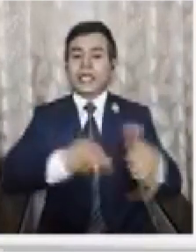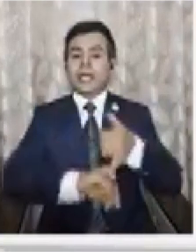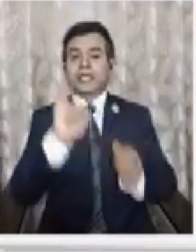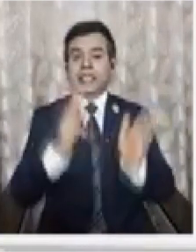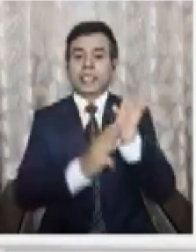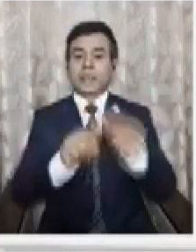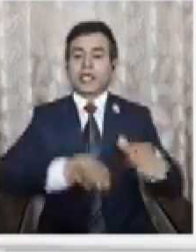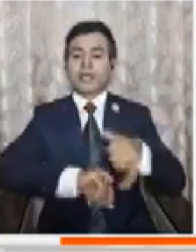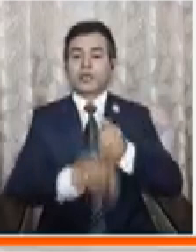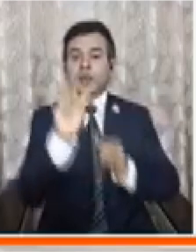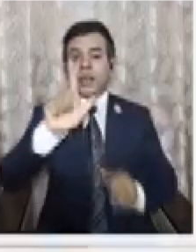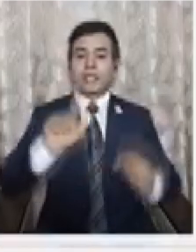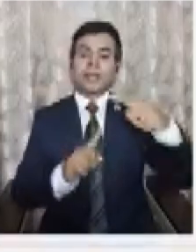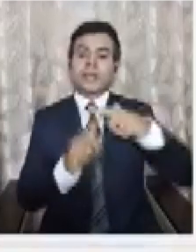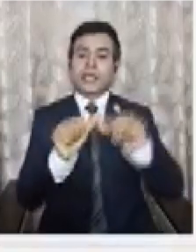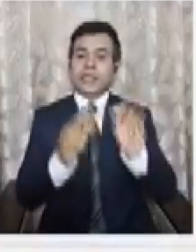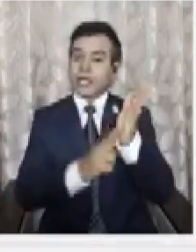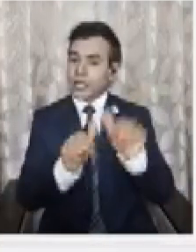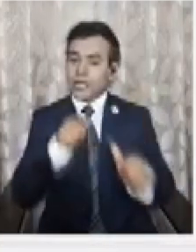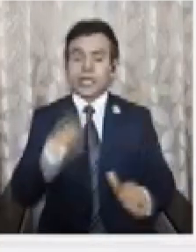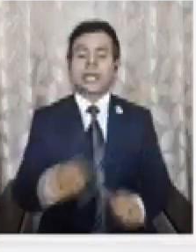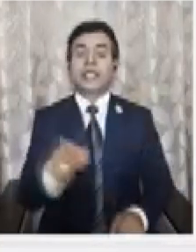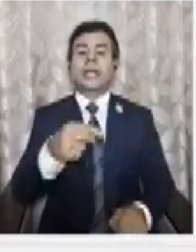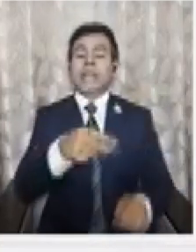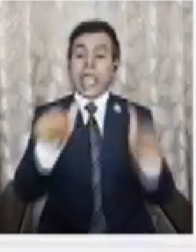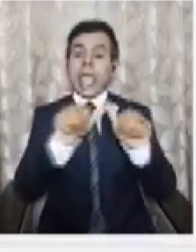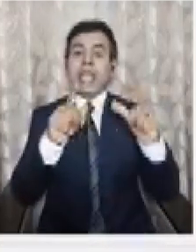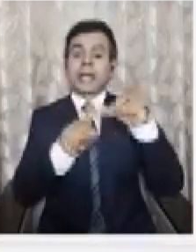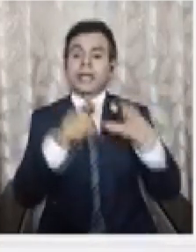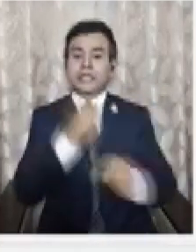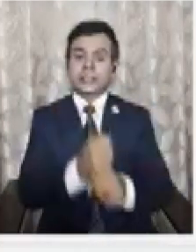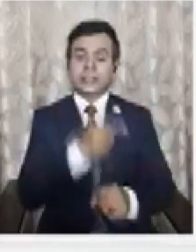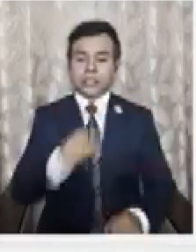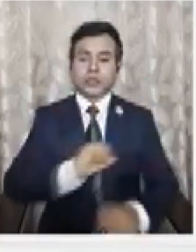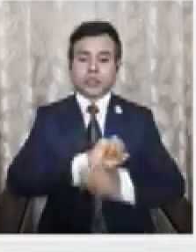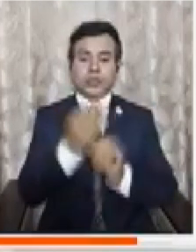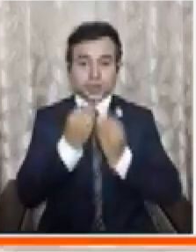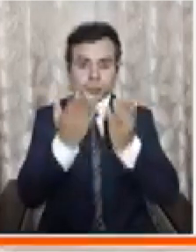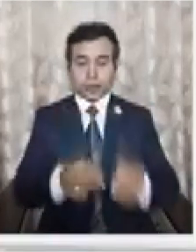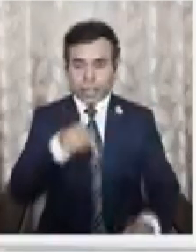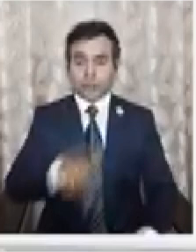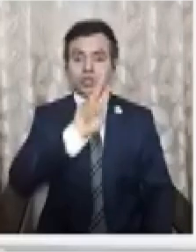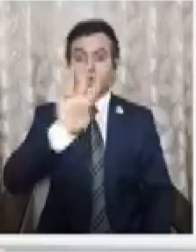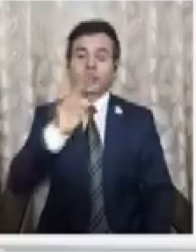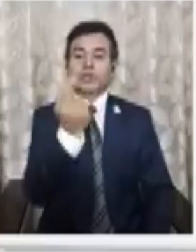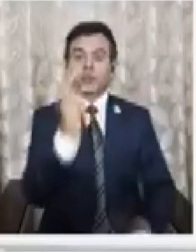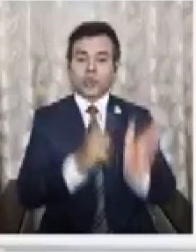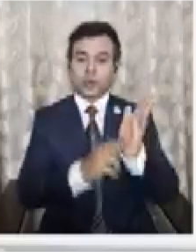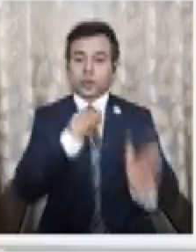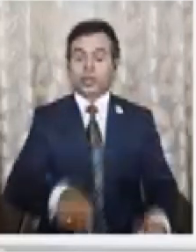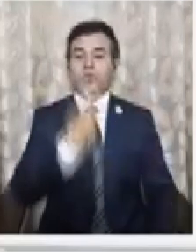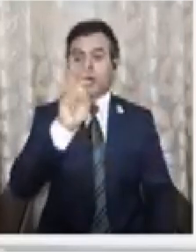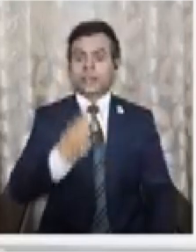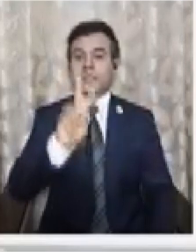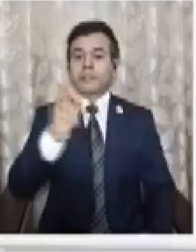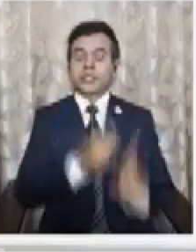আলাইকুম। আমি অধ্যাপক ডাক্তার নাসিমা সুলতানা স্বাস্থ্য অধিদপ্তর থেকে প্রতিদিনের মতো আজও আপনাদের সামনে কোভিড-19 দৈনিক স্বাস্থ্য বুলেটিন নিয়ে